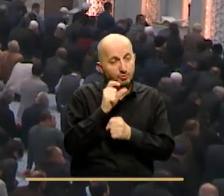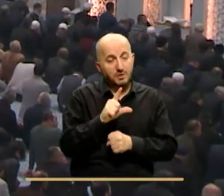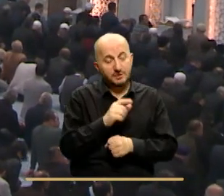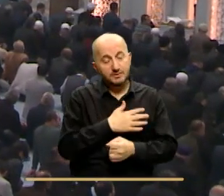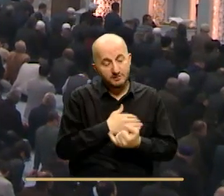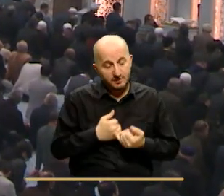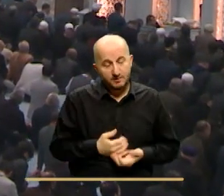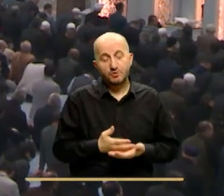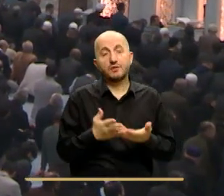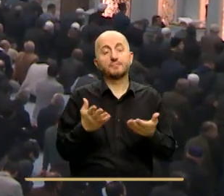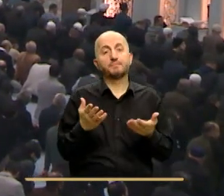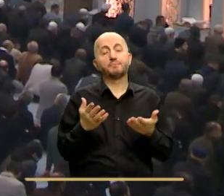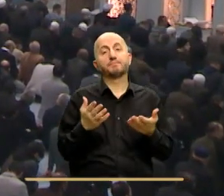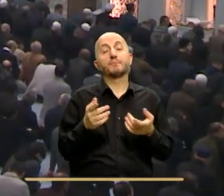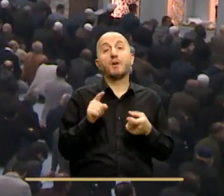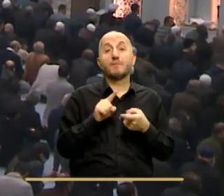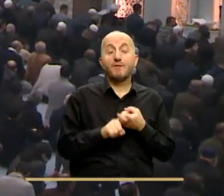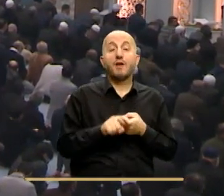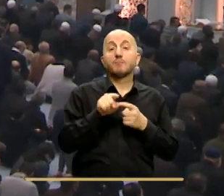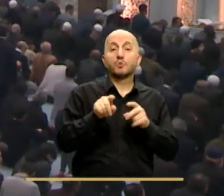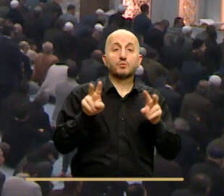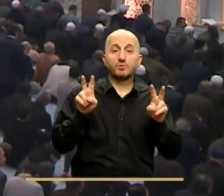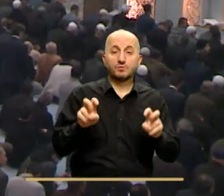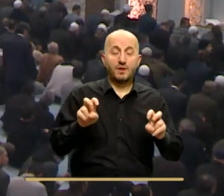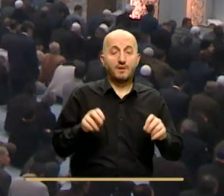kardeşlerim. Ve bu konuda